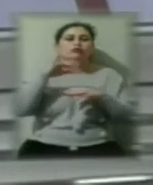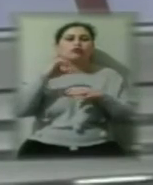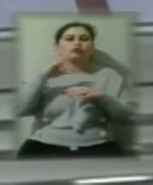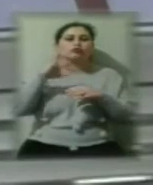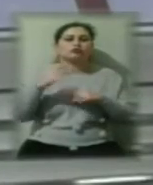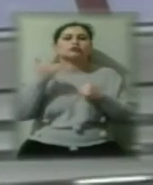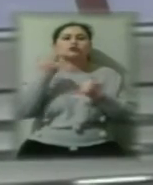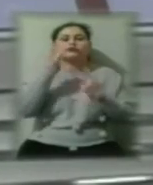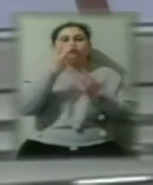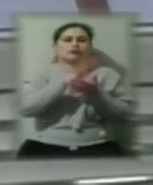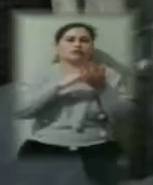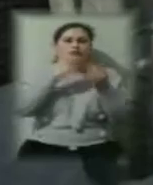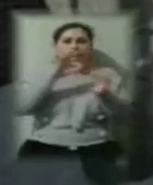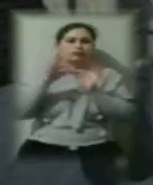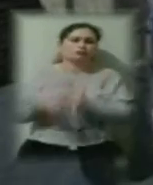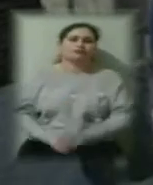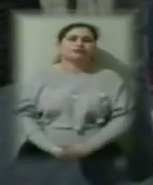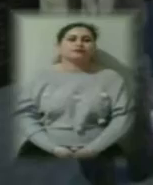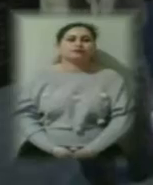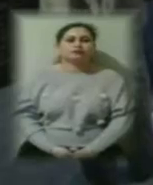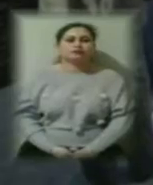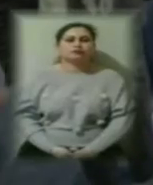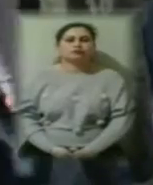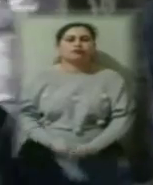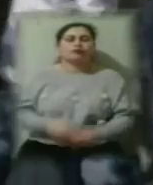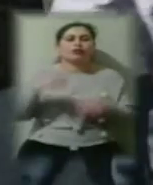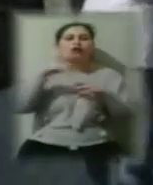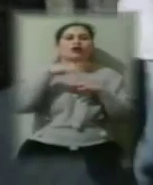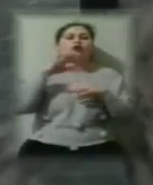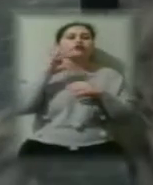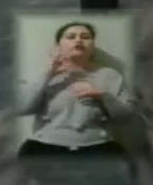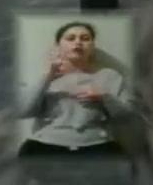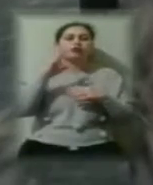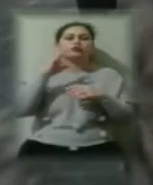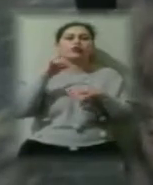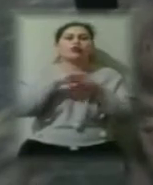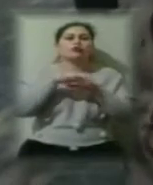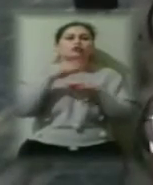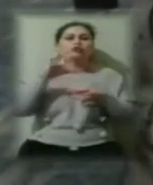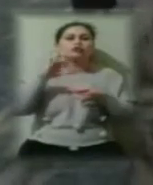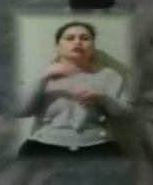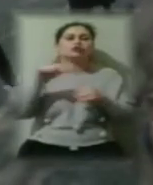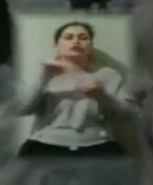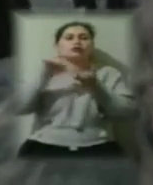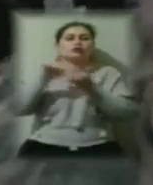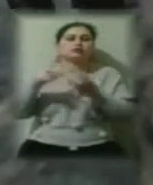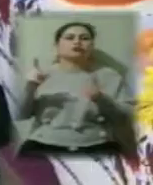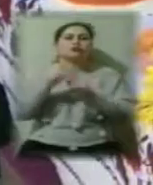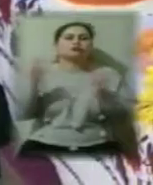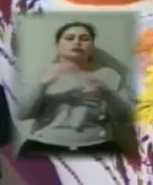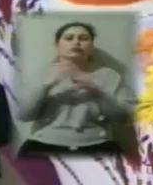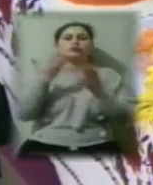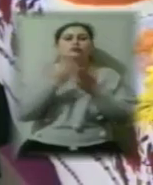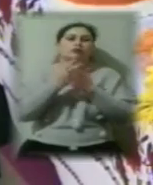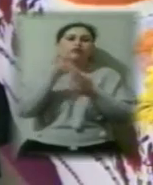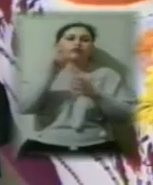наші кореспонденти. На подвір'ї обласного центру народної творчості гості та учасники свята почали збиратися ще до другої години.